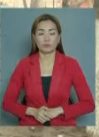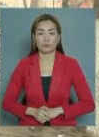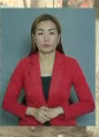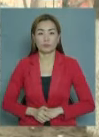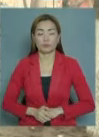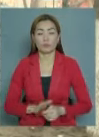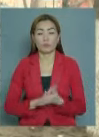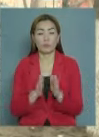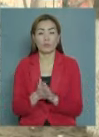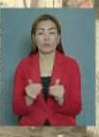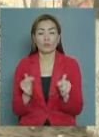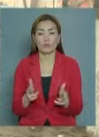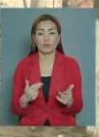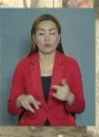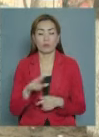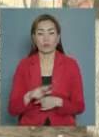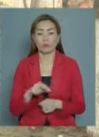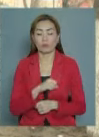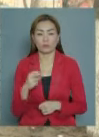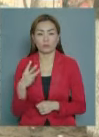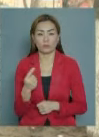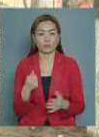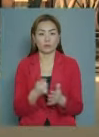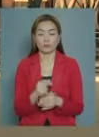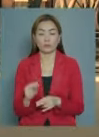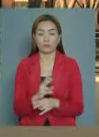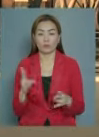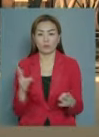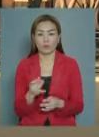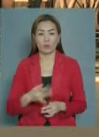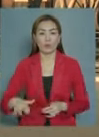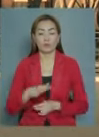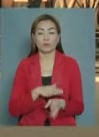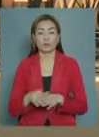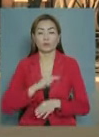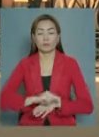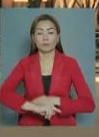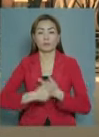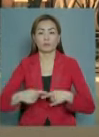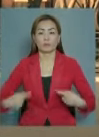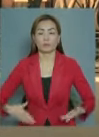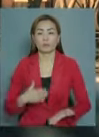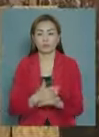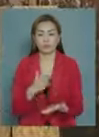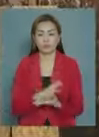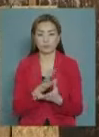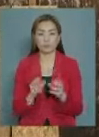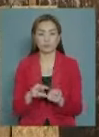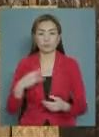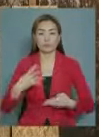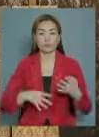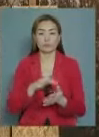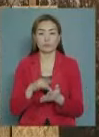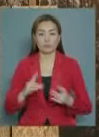Айтып кеткен келісімшартқа сәйкес қаңтардың 31-ден тапсыру керек мердігер мекеме. Ауданда атқарылған ауқымды істерде жоқ емес.